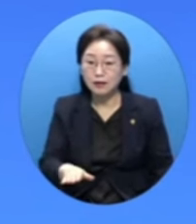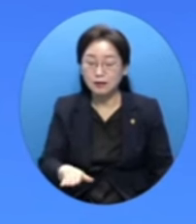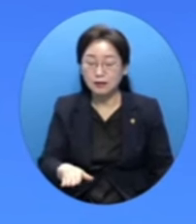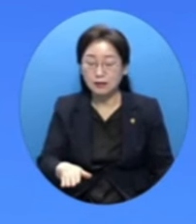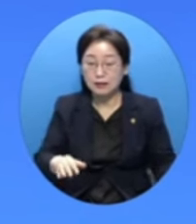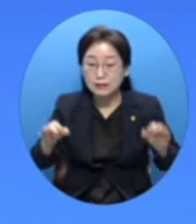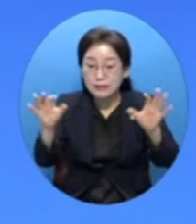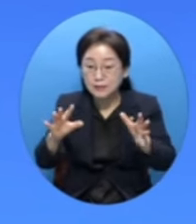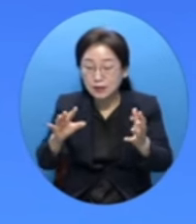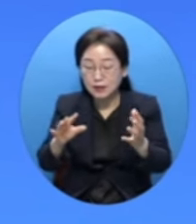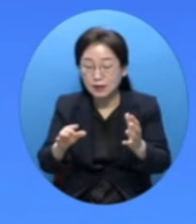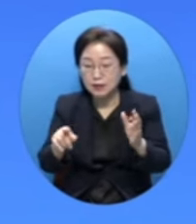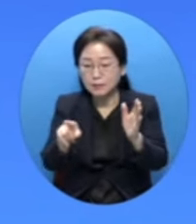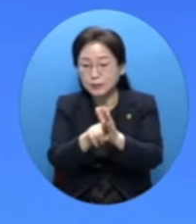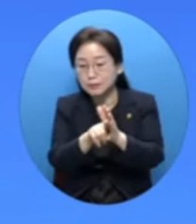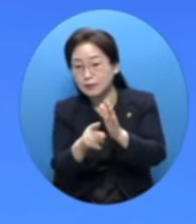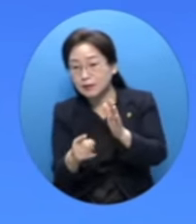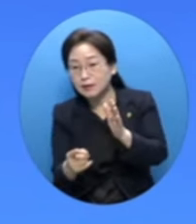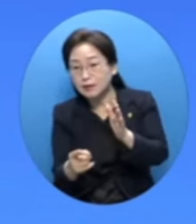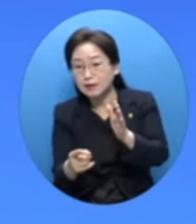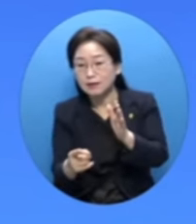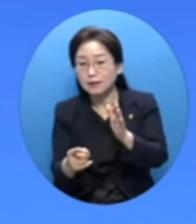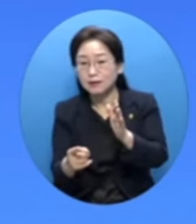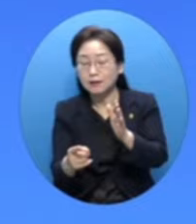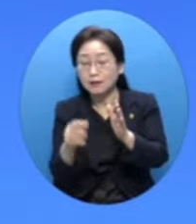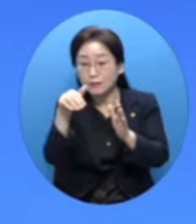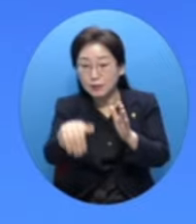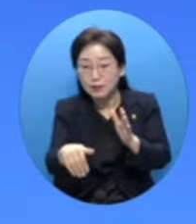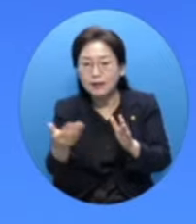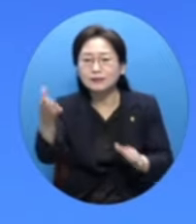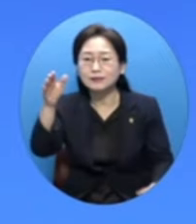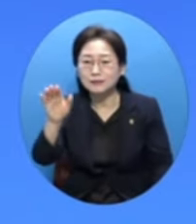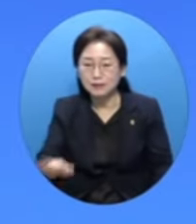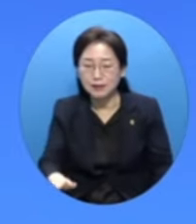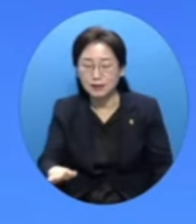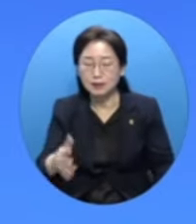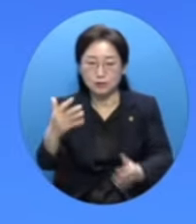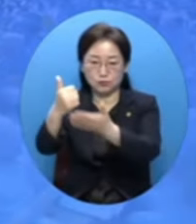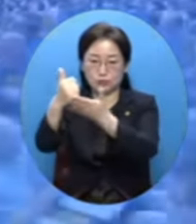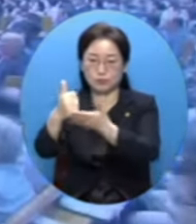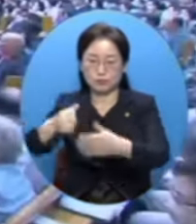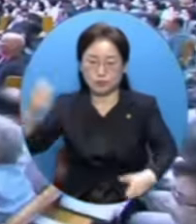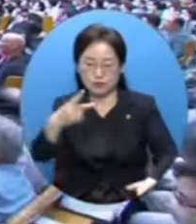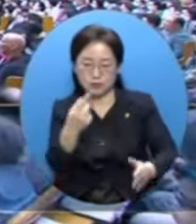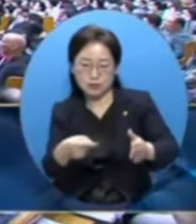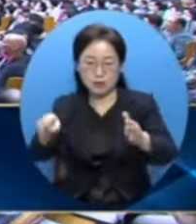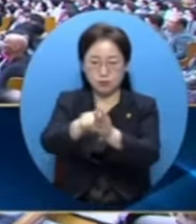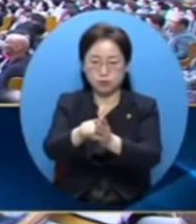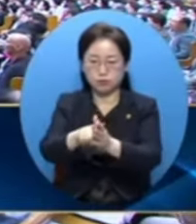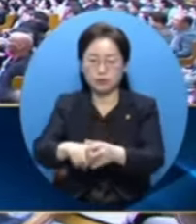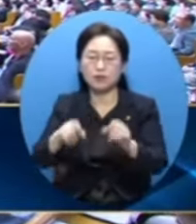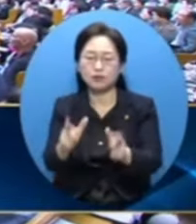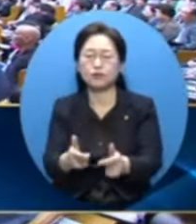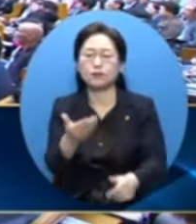이탈해서 우리 신앙이 좀 다운됐다고 할지라도 주님은 다시 우리에게 회복의 기회를 주십니다.